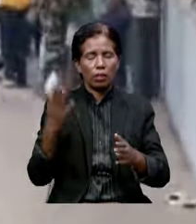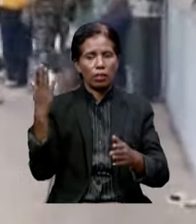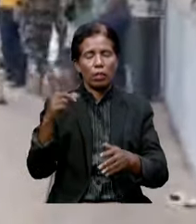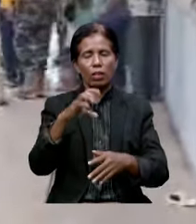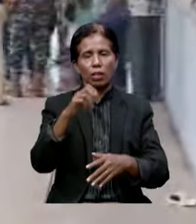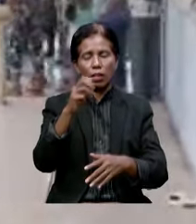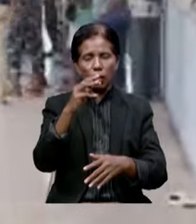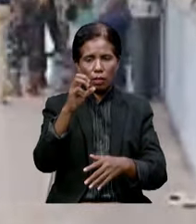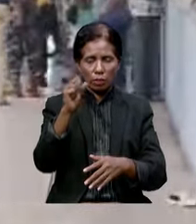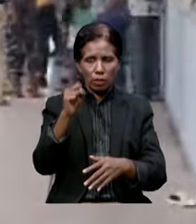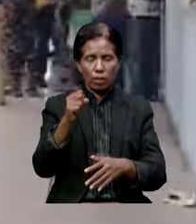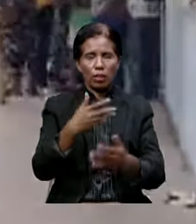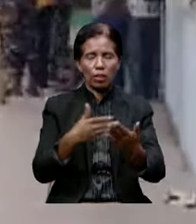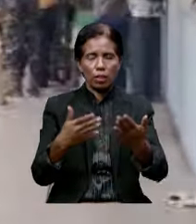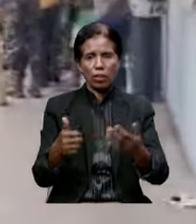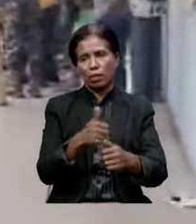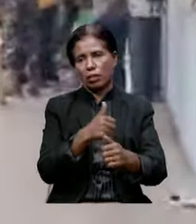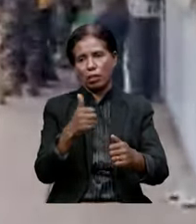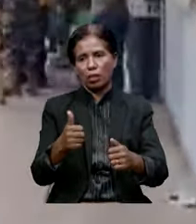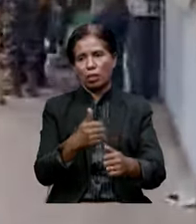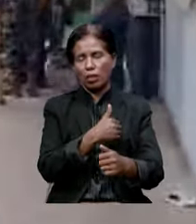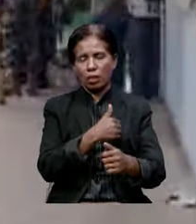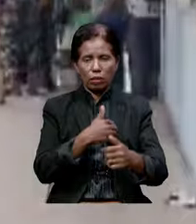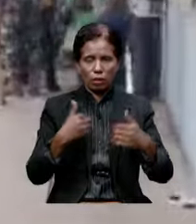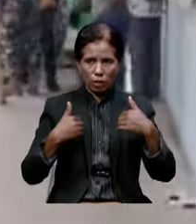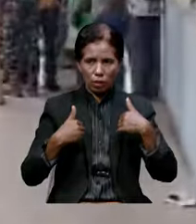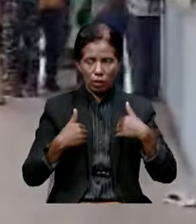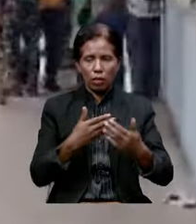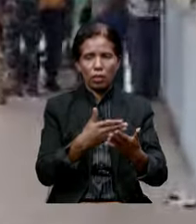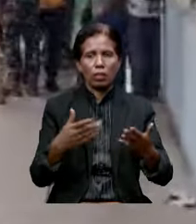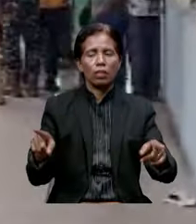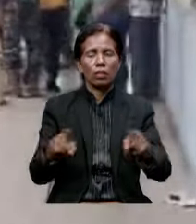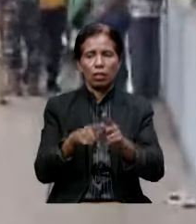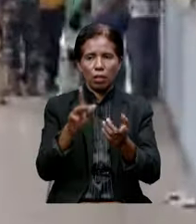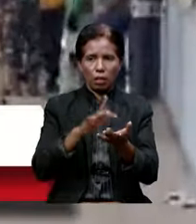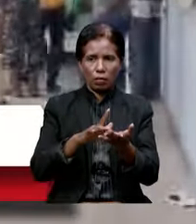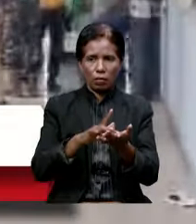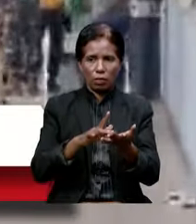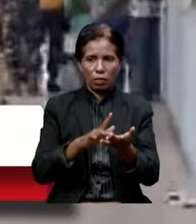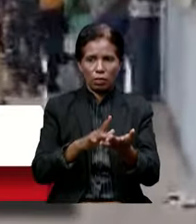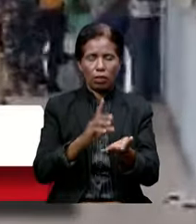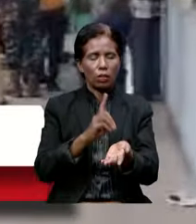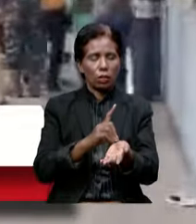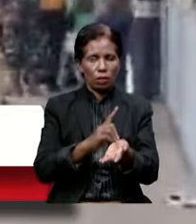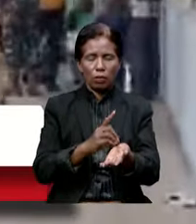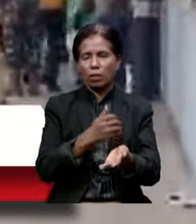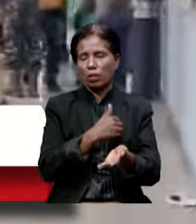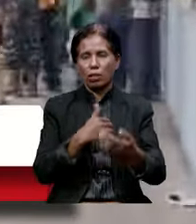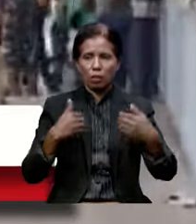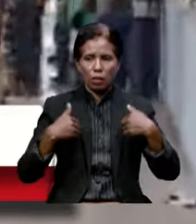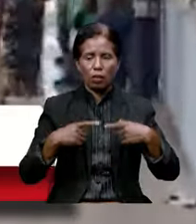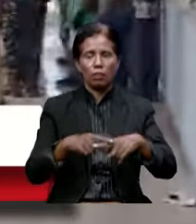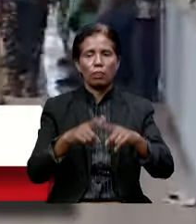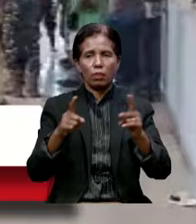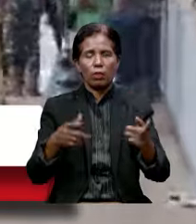be, sasa seluk kasidau kia. Sasa seluk makai moru ototot sidau kia. Mai be,